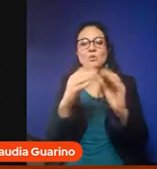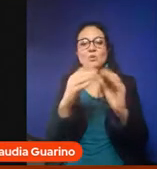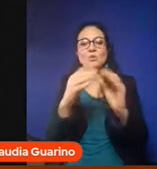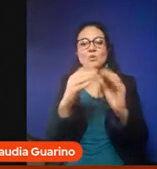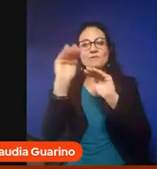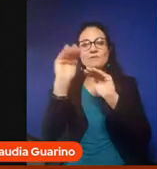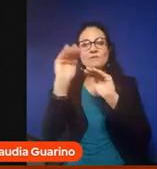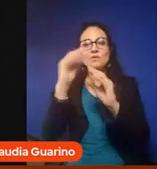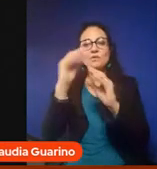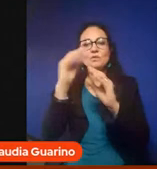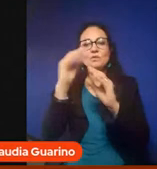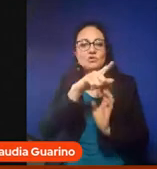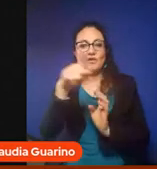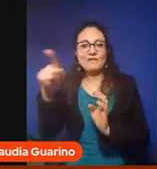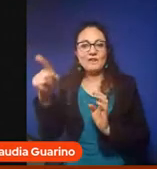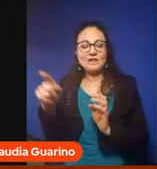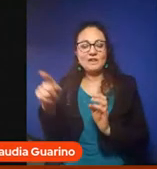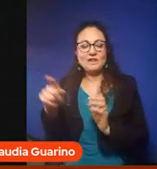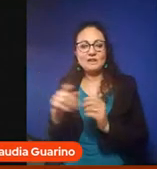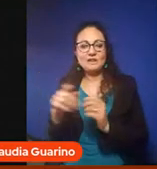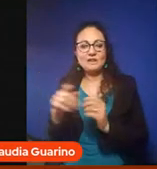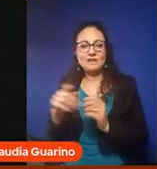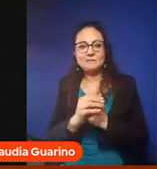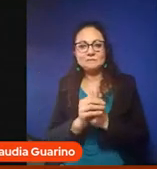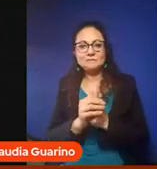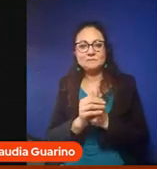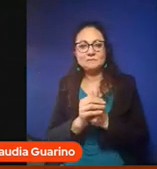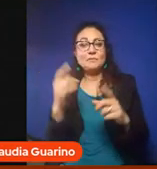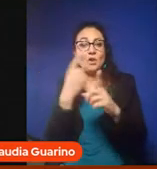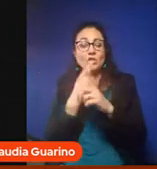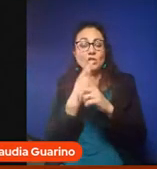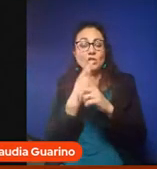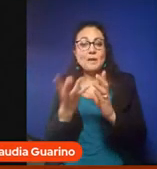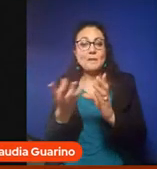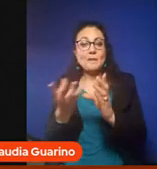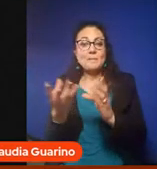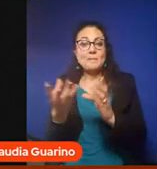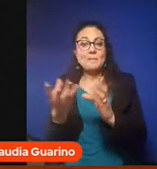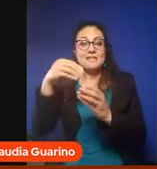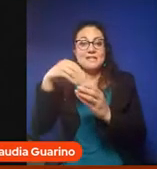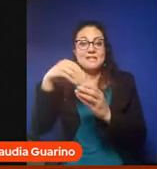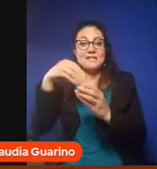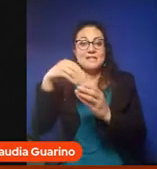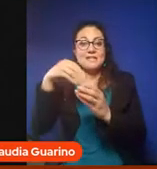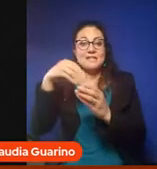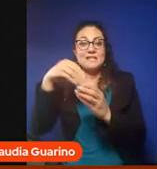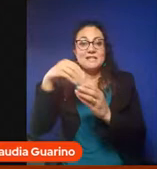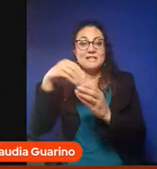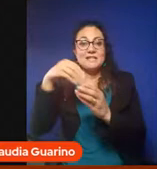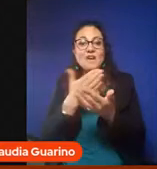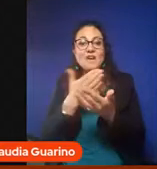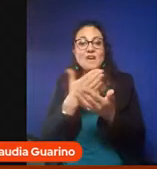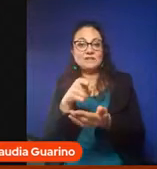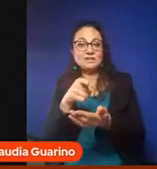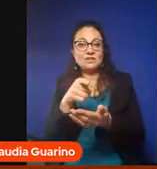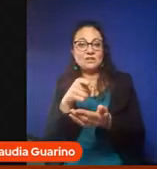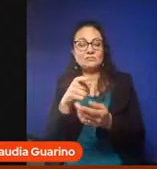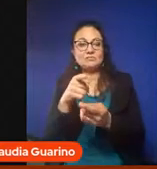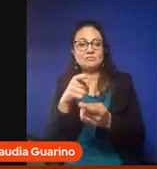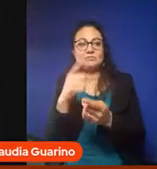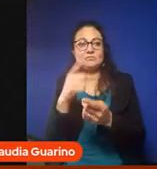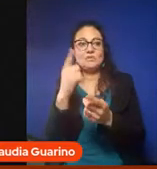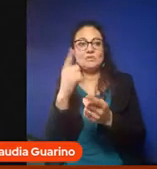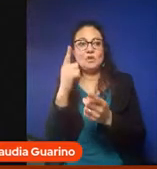Dobbiamo inserire in queste valutazioni una profonda azione di formazione e di conoscenza,